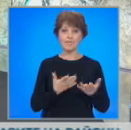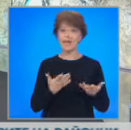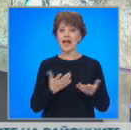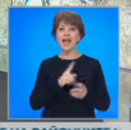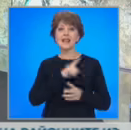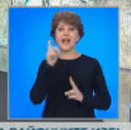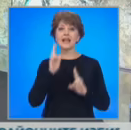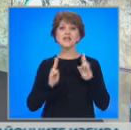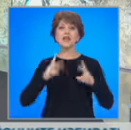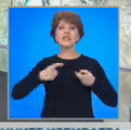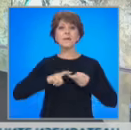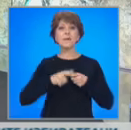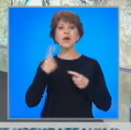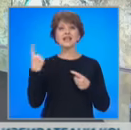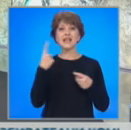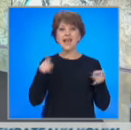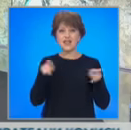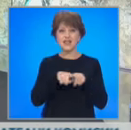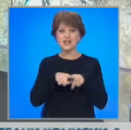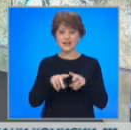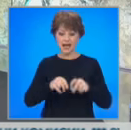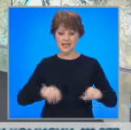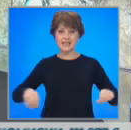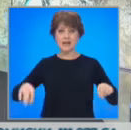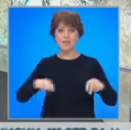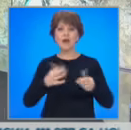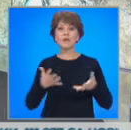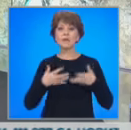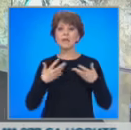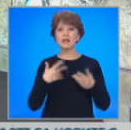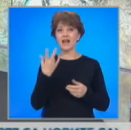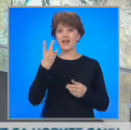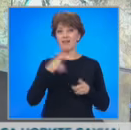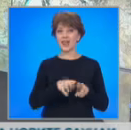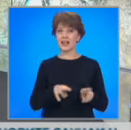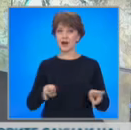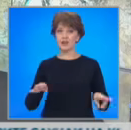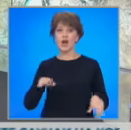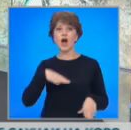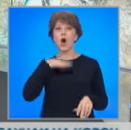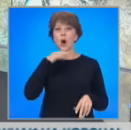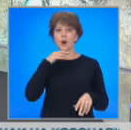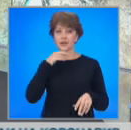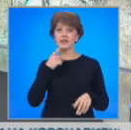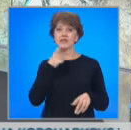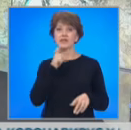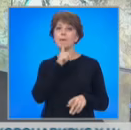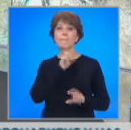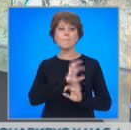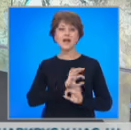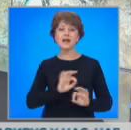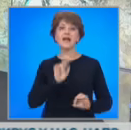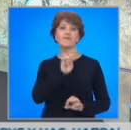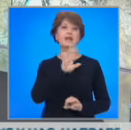спор е за една и съща земя, за която претендират два народа. Опитите за постигане на мир продължават 25